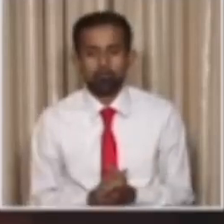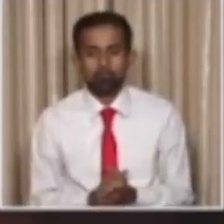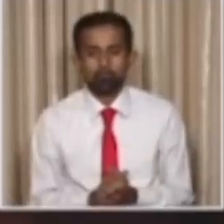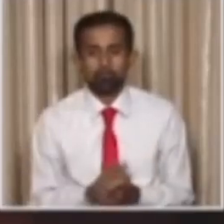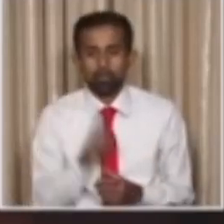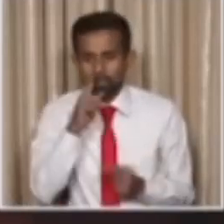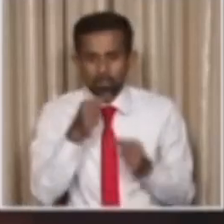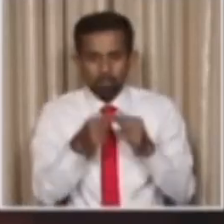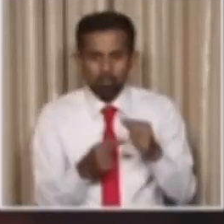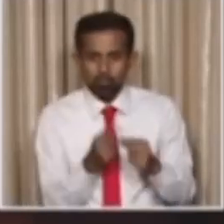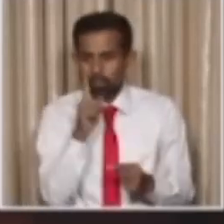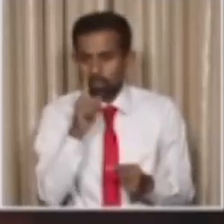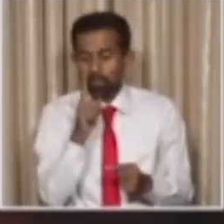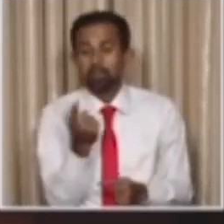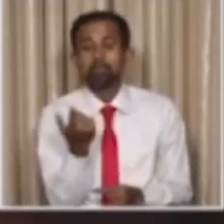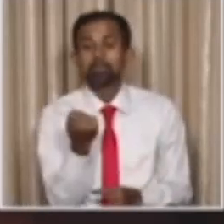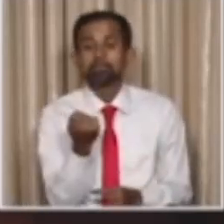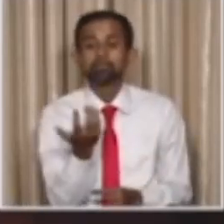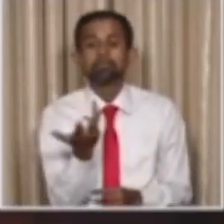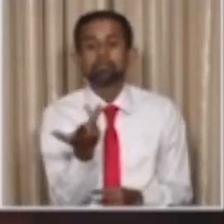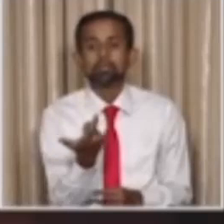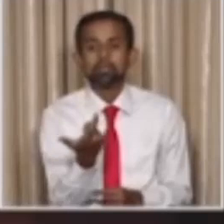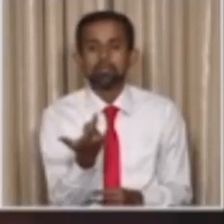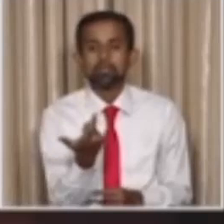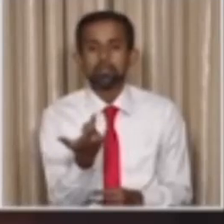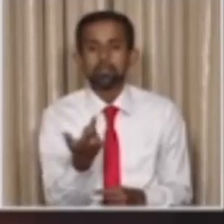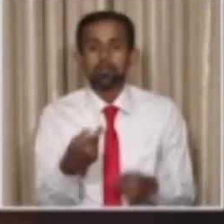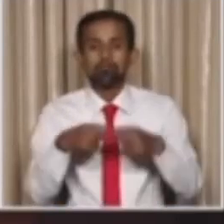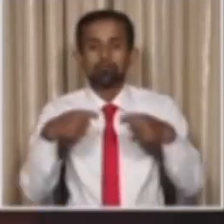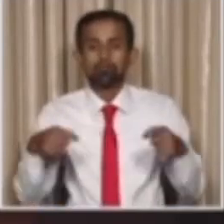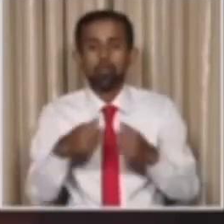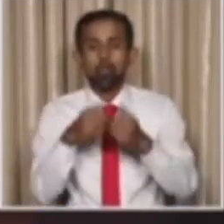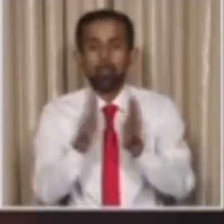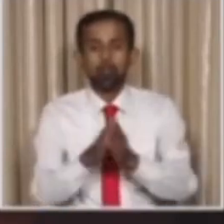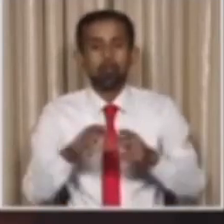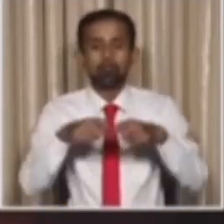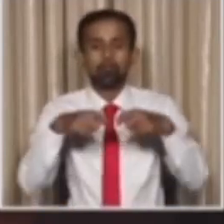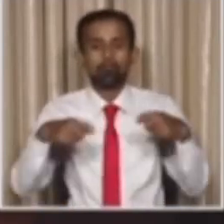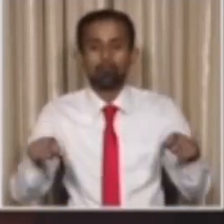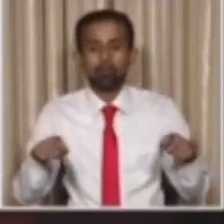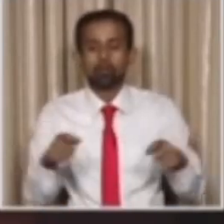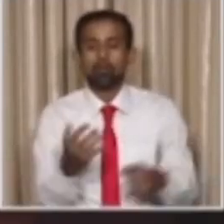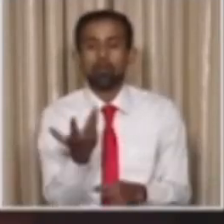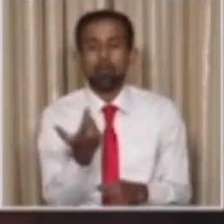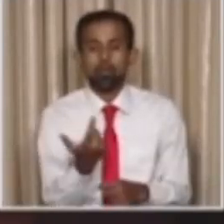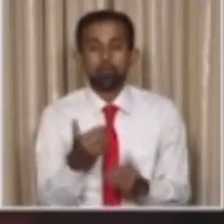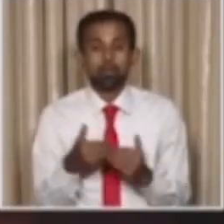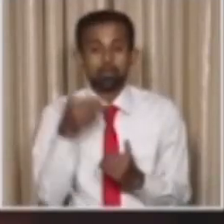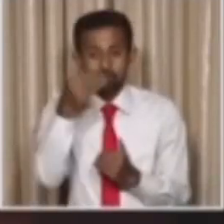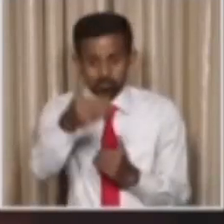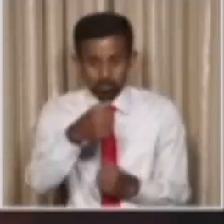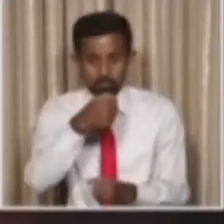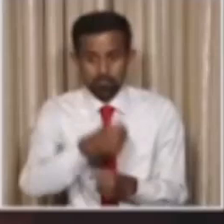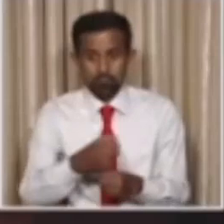එක් ඒකකයක් කොපමණ මිලකට ලබා ගත්තේද? ඒ සඳහා වැයුණු සමස්ත පිරිවැය කොපමණද? ඉදිරියේදී රජය